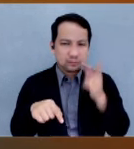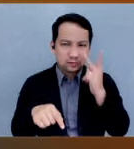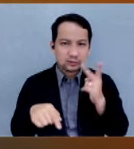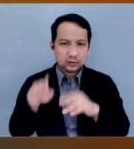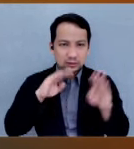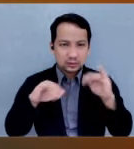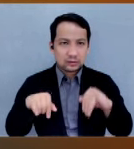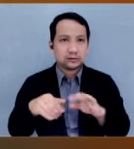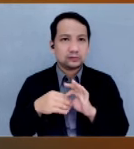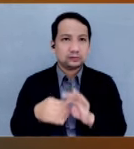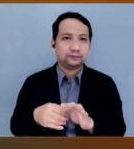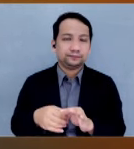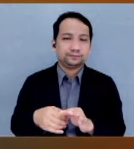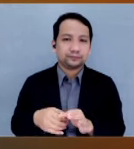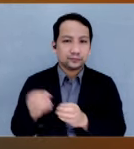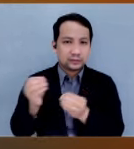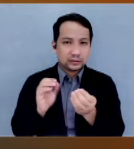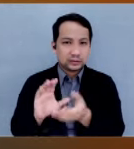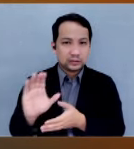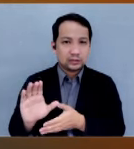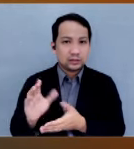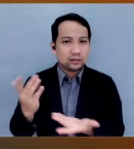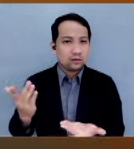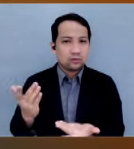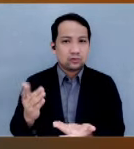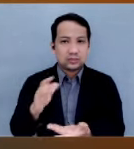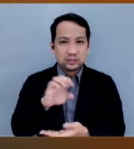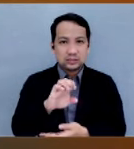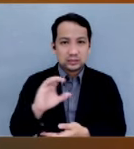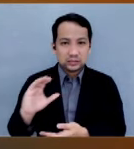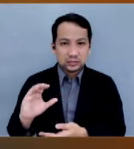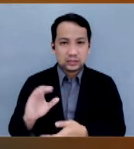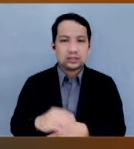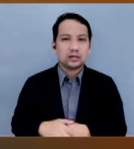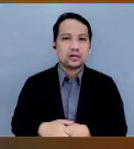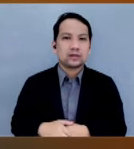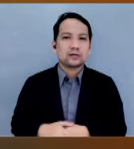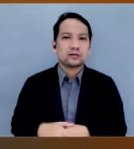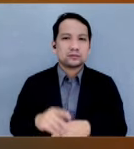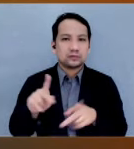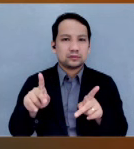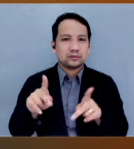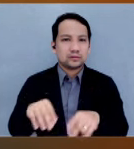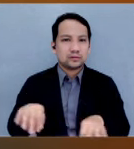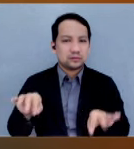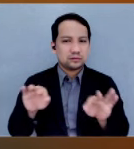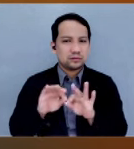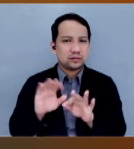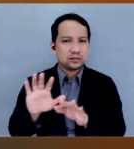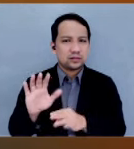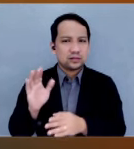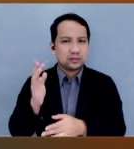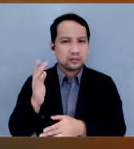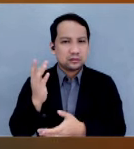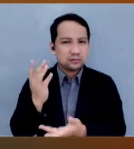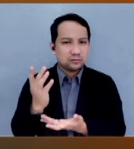na nag-operate po sila na walang ECC. No? Pero yung mas importante sa atin ay